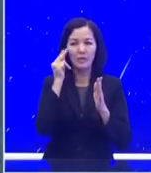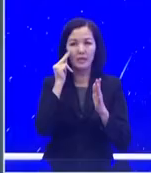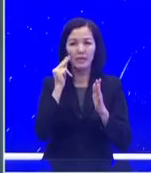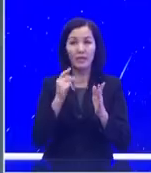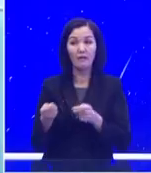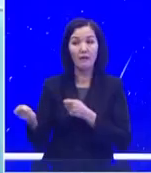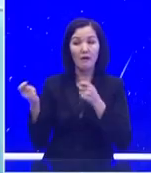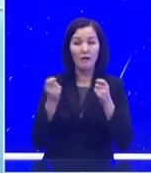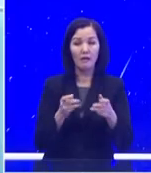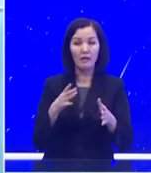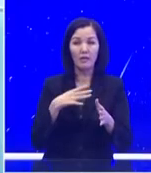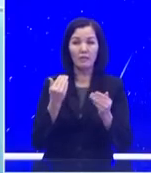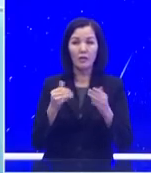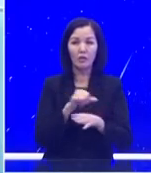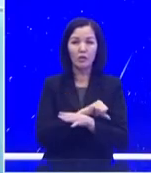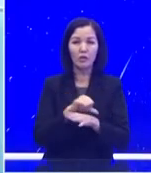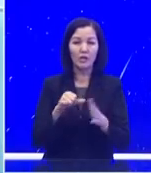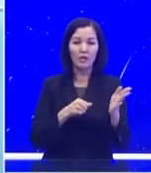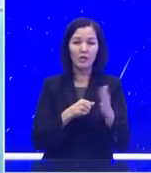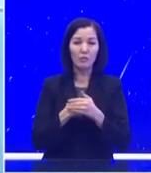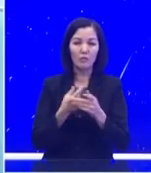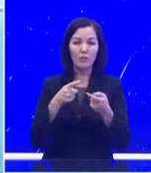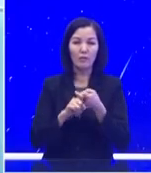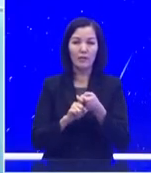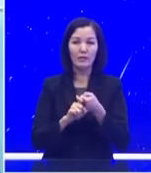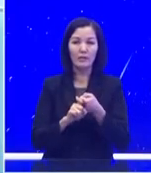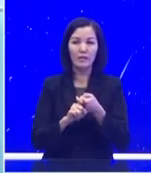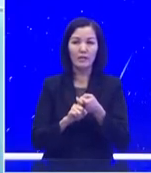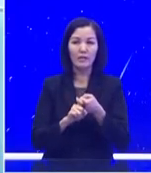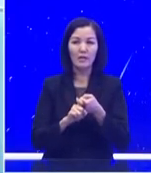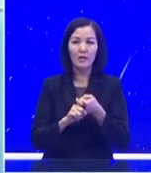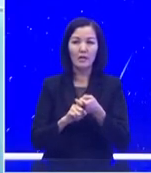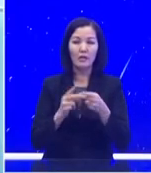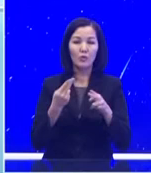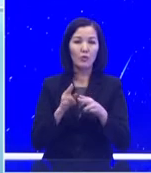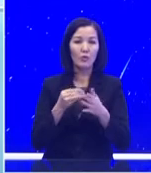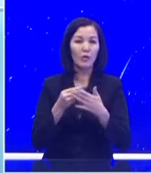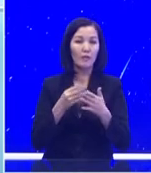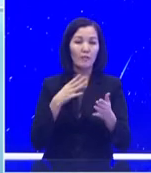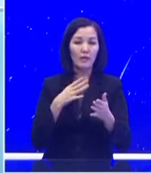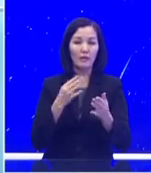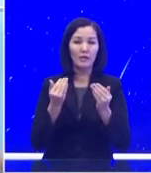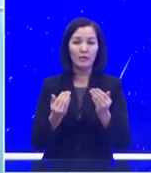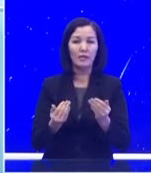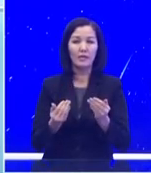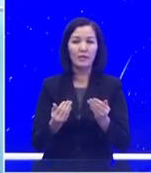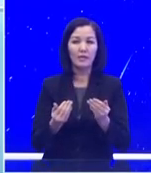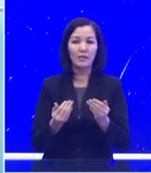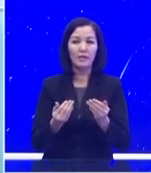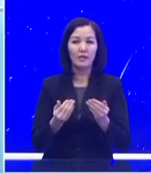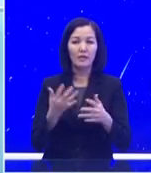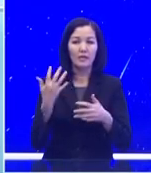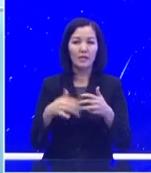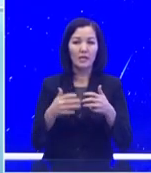мемлекетінен алатынбыз. Шекарасын жабылғанына байланысты шикізаттың бағасы өте қымбаттап жатыр. Қазір перекупшіктер